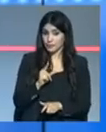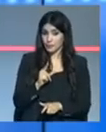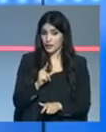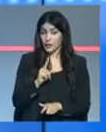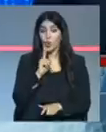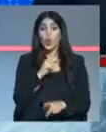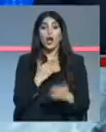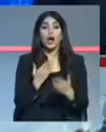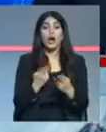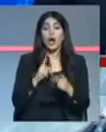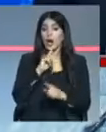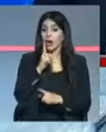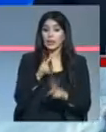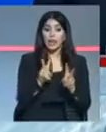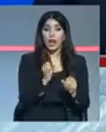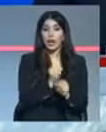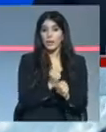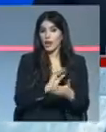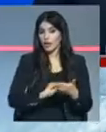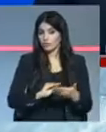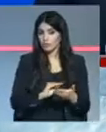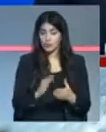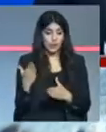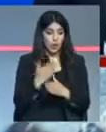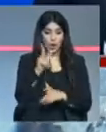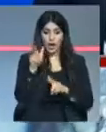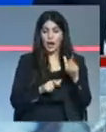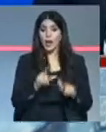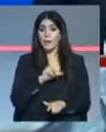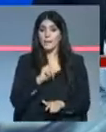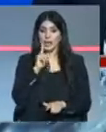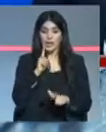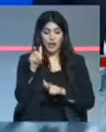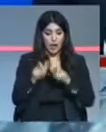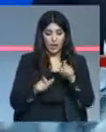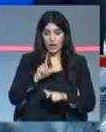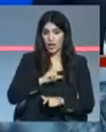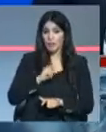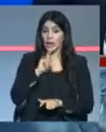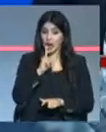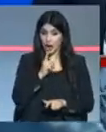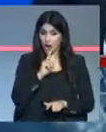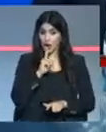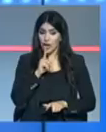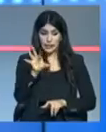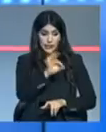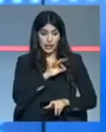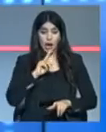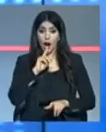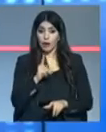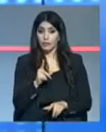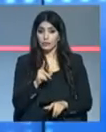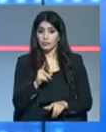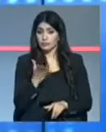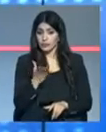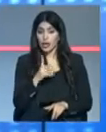الخيارات الطريقه العمل اليوم بالنسبه للوحدات الامنيه احنا نتكلم فيك على الوحدات الامنيه وحتى القرارات التي اتخذت هي قرارات